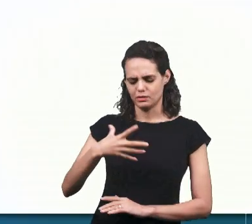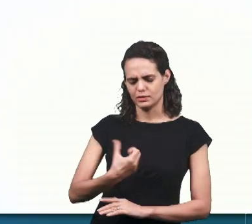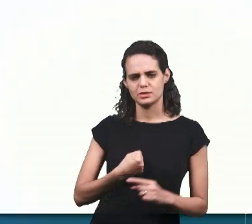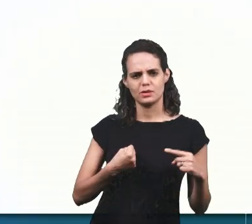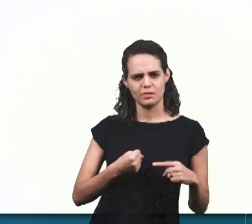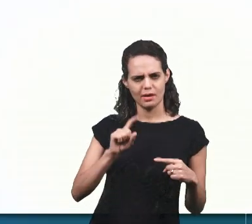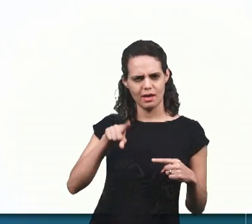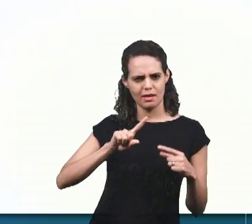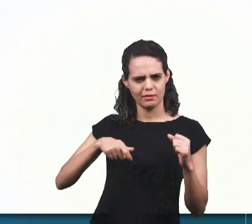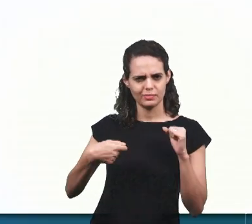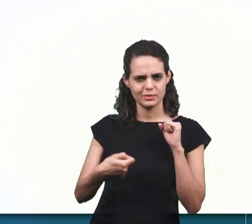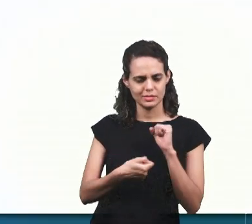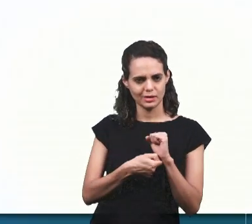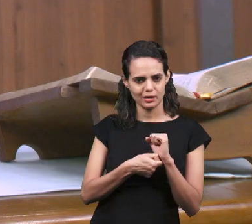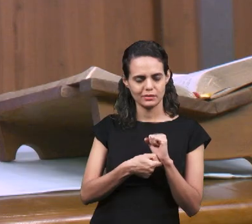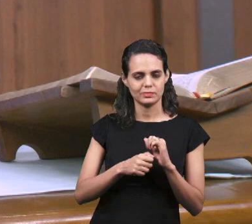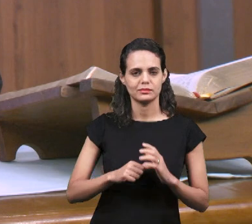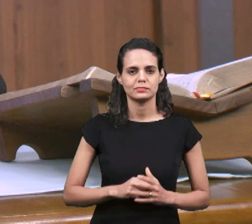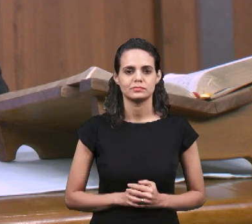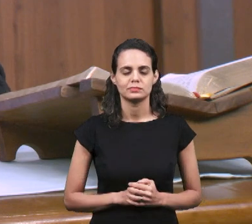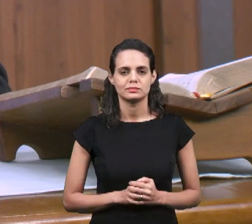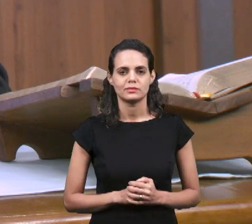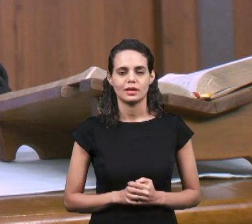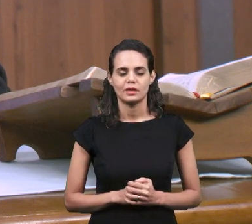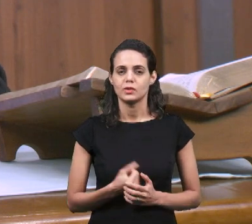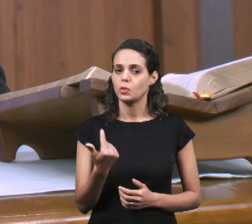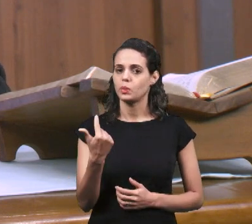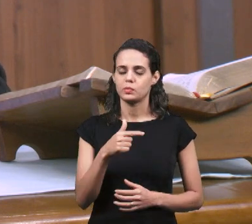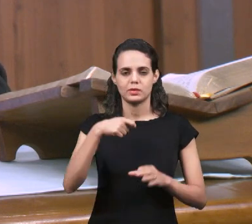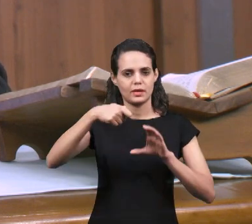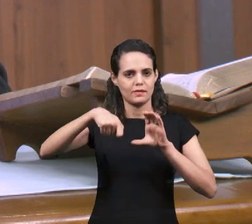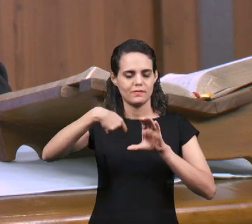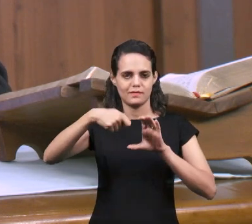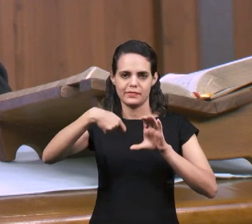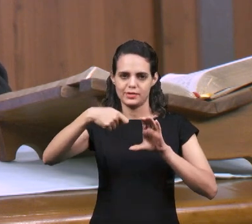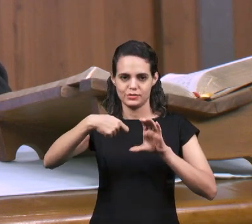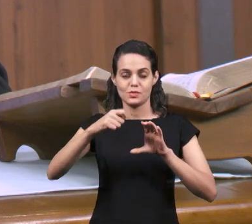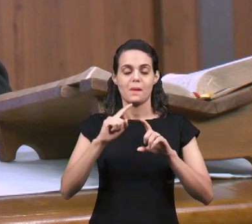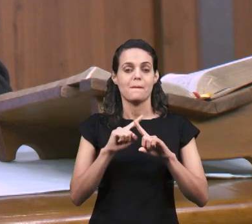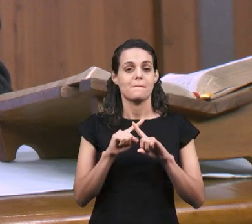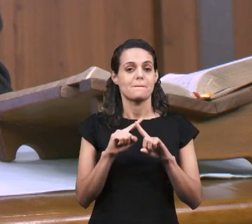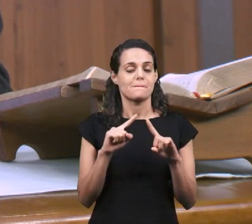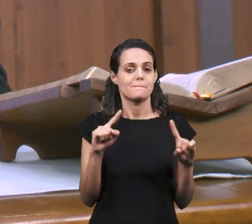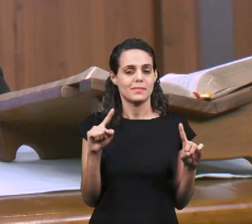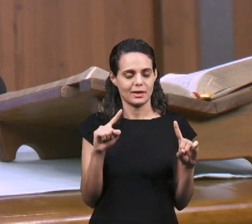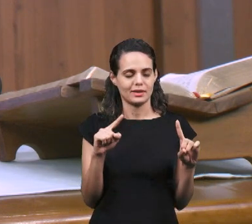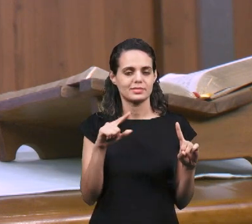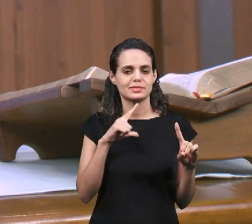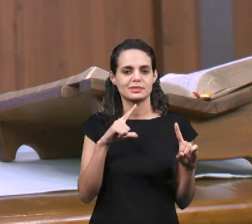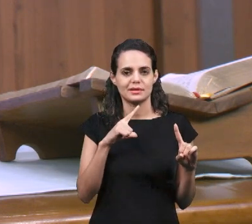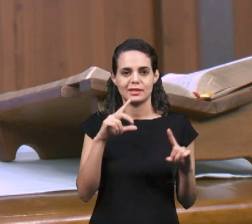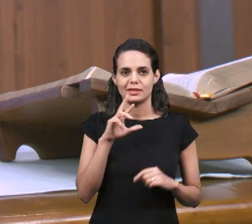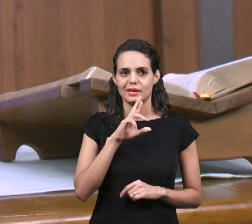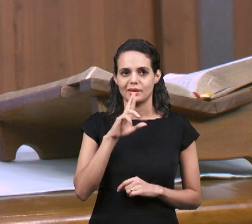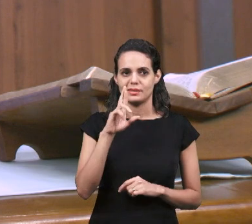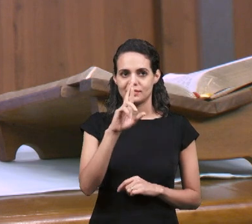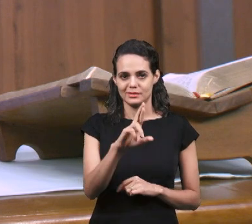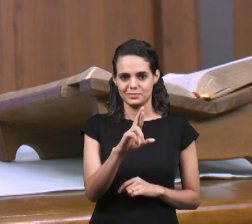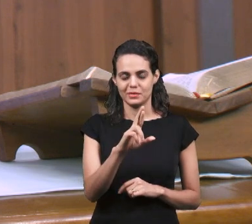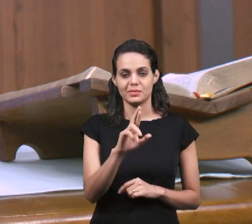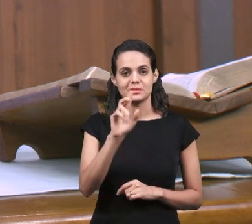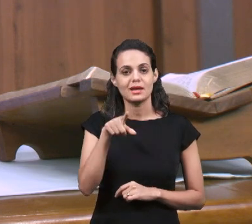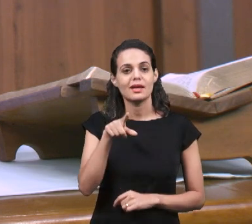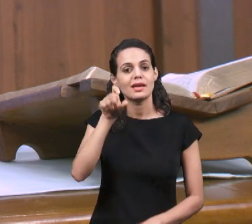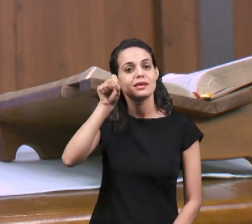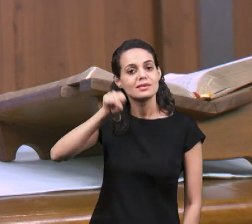question, nous n'avons pas la vidéo, mais la réponse, elle est là, vous pouvez voir. La réponse, c'est oui,